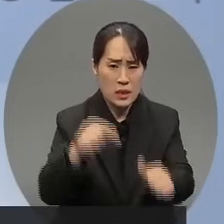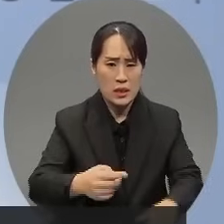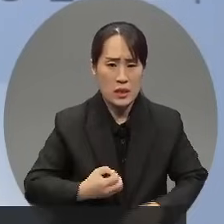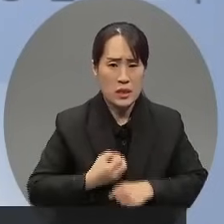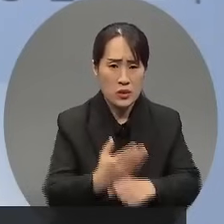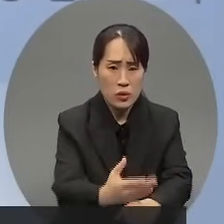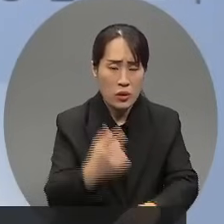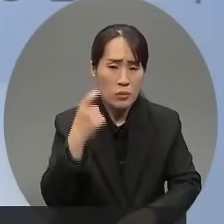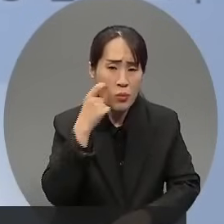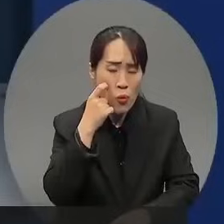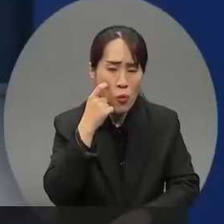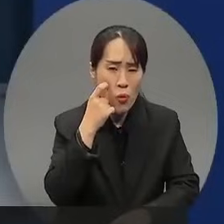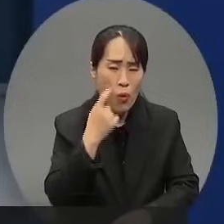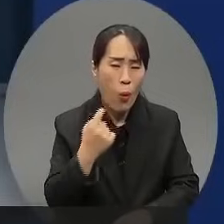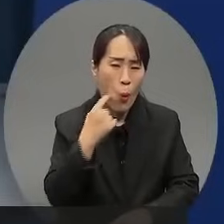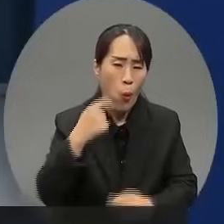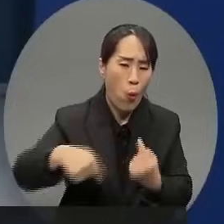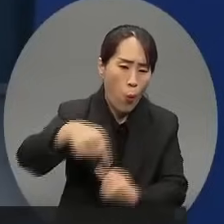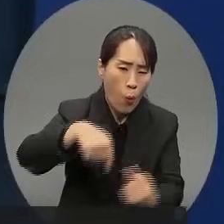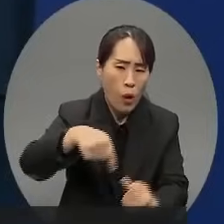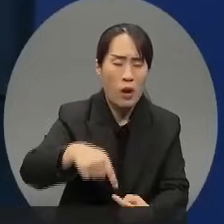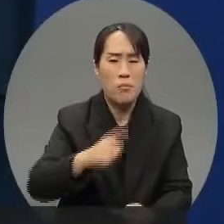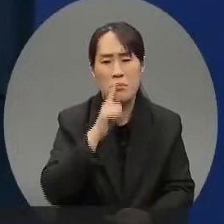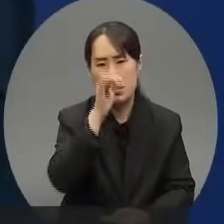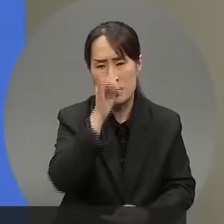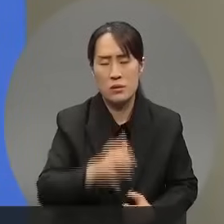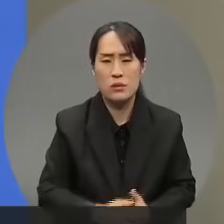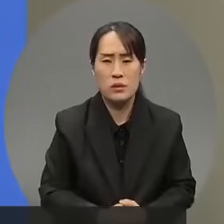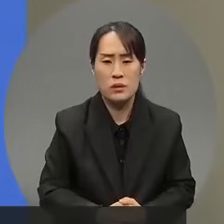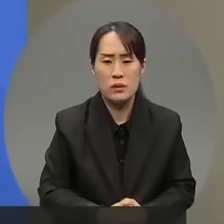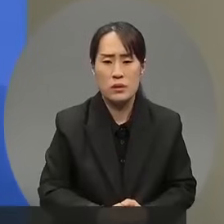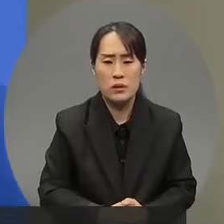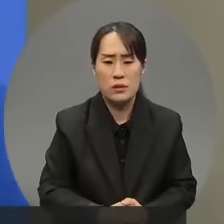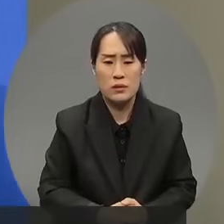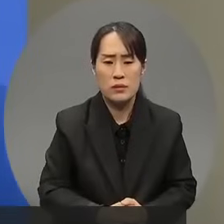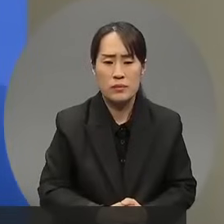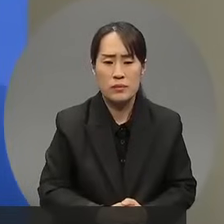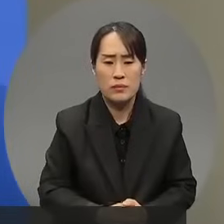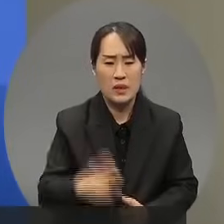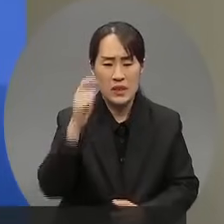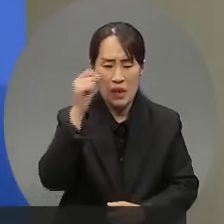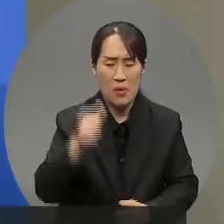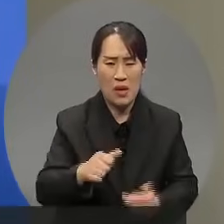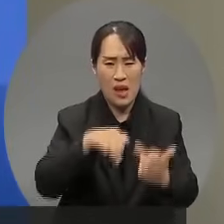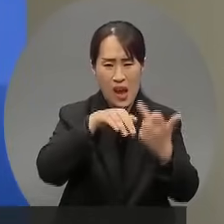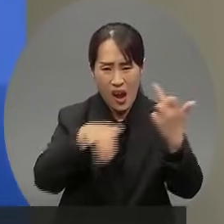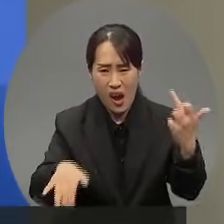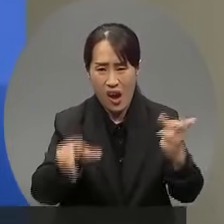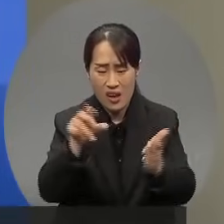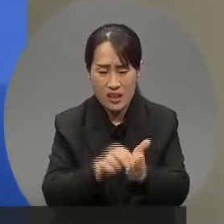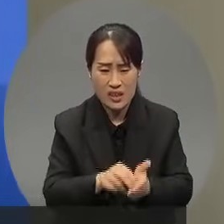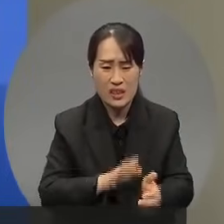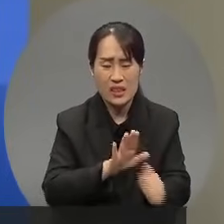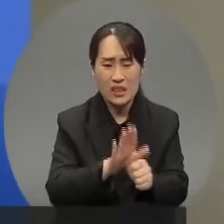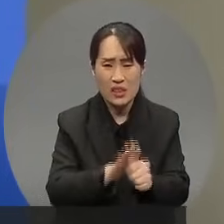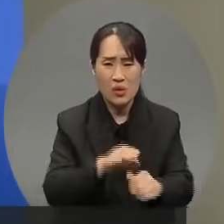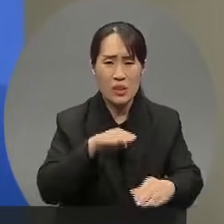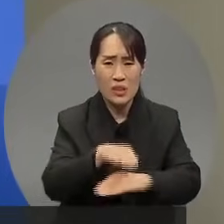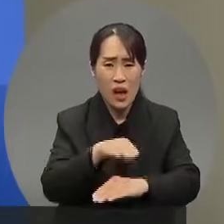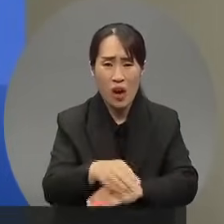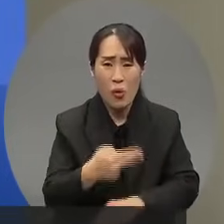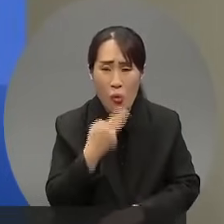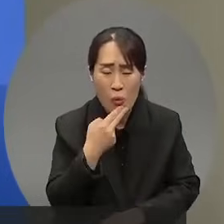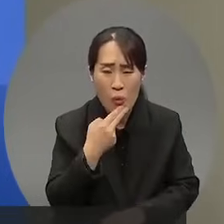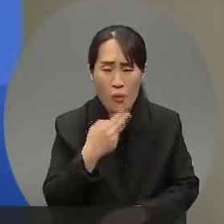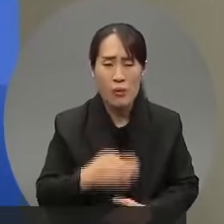전달되지 않았다는 등의 해명을 내놨습니다 새벽 시간 때 산사태도 입고 해서 지원해줄 순찰차가